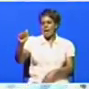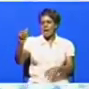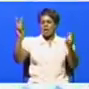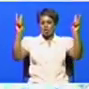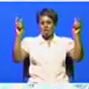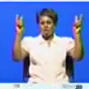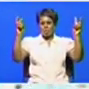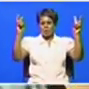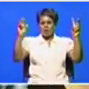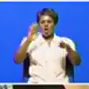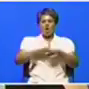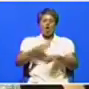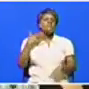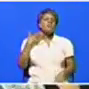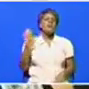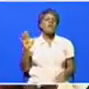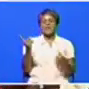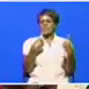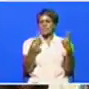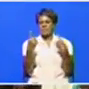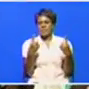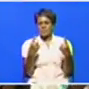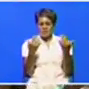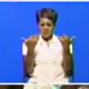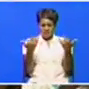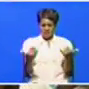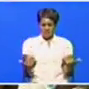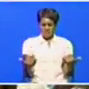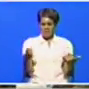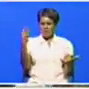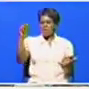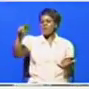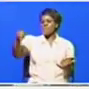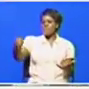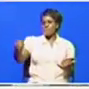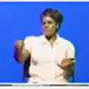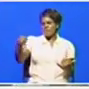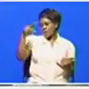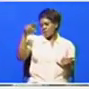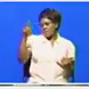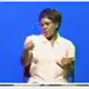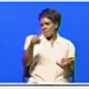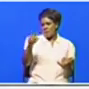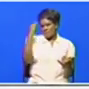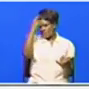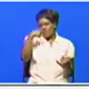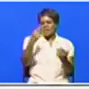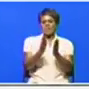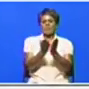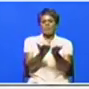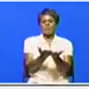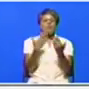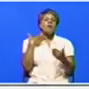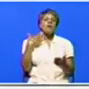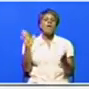habari kwa kuhusika na semi za uchochezi. Safari hii mbunge huyo akitumiwa kwa kutumia mtandao wa Facebook kueneza